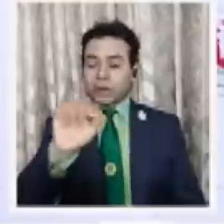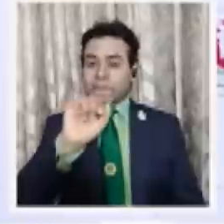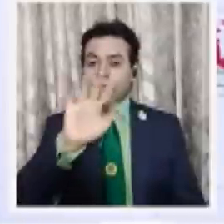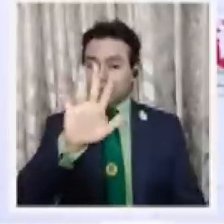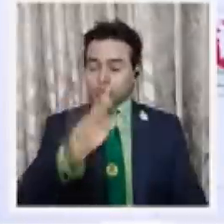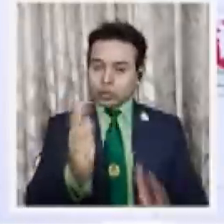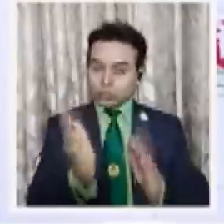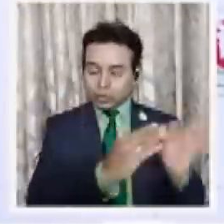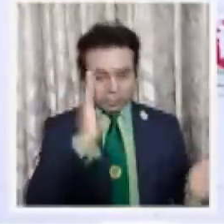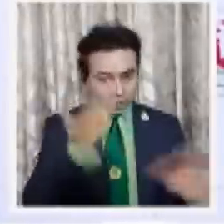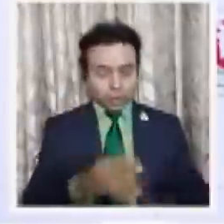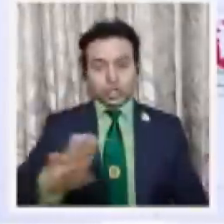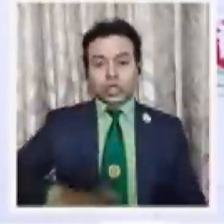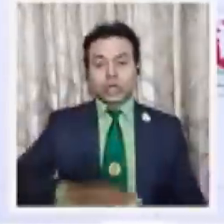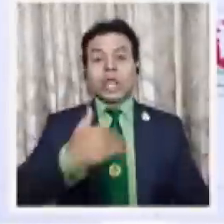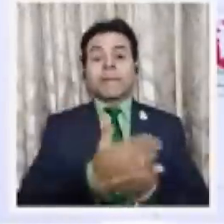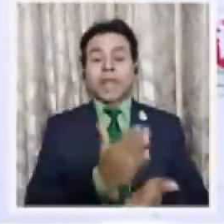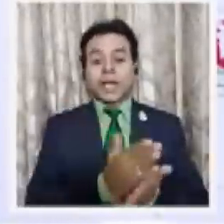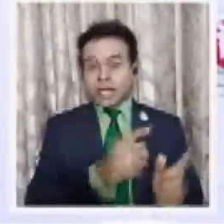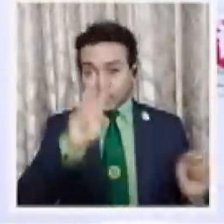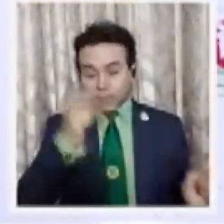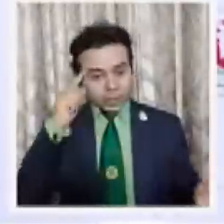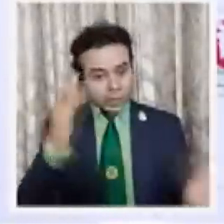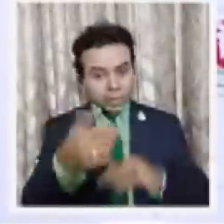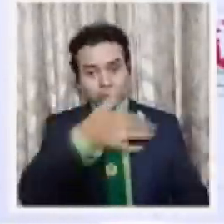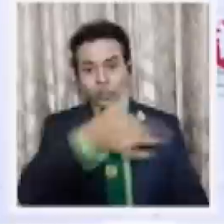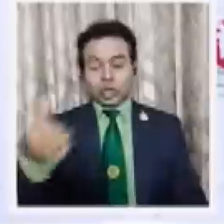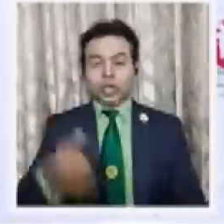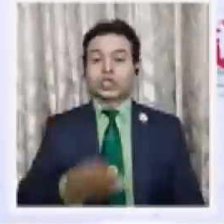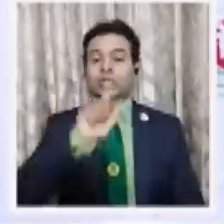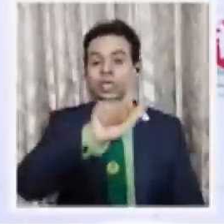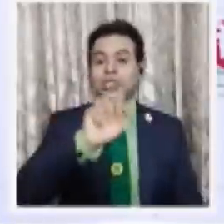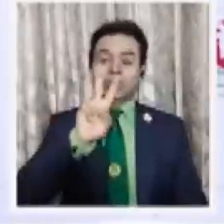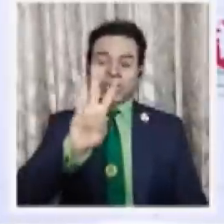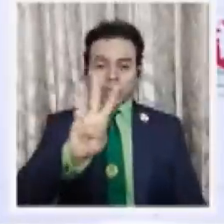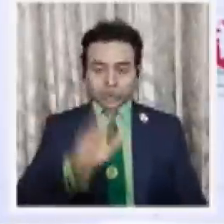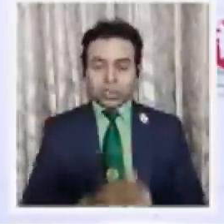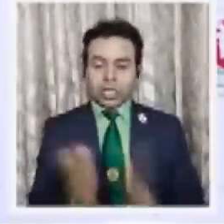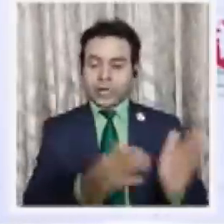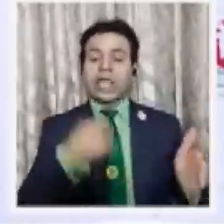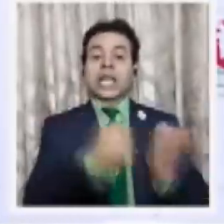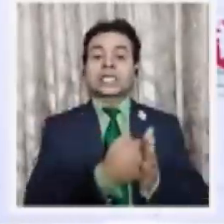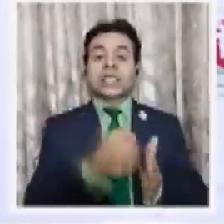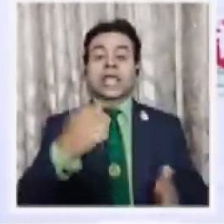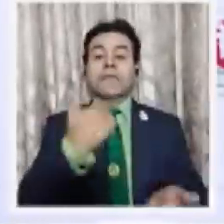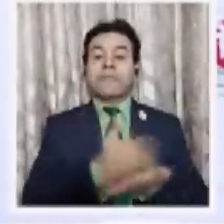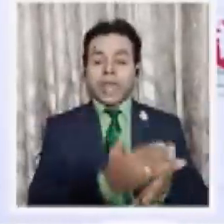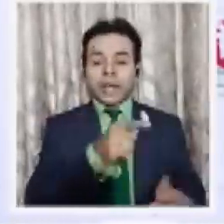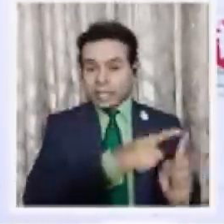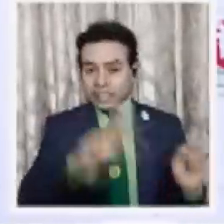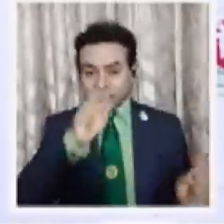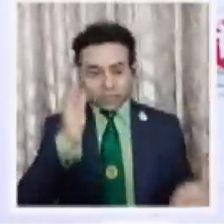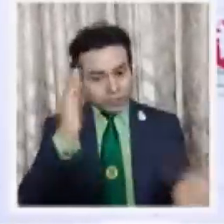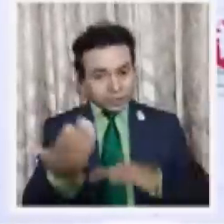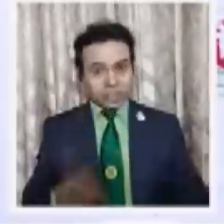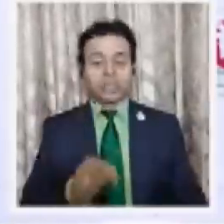এ পর্যন্ত বিভাগ ভিত্তিক মৃতের সংখ্যা ঢাকা বিভাগ 1,305 জন, 48.91%,